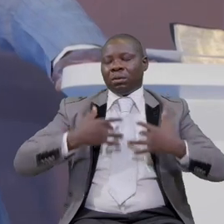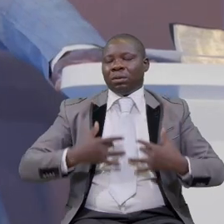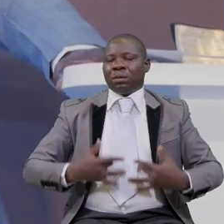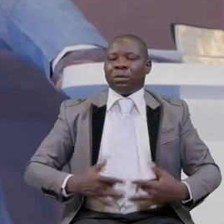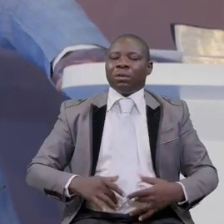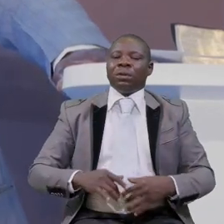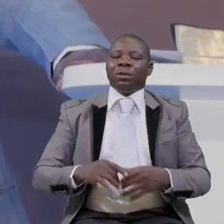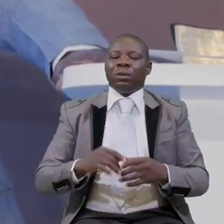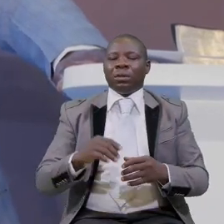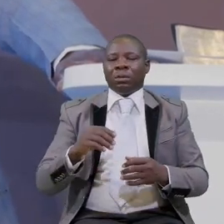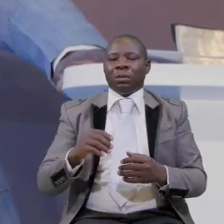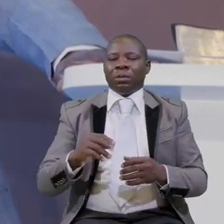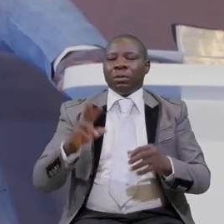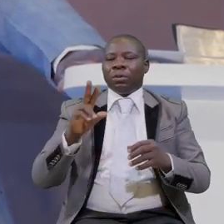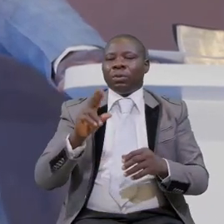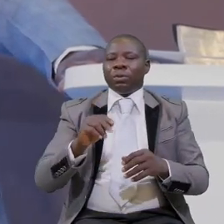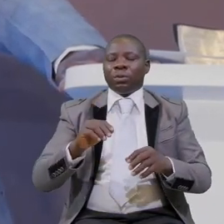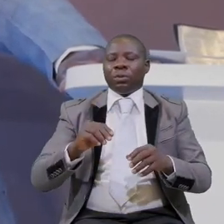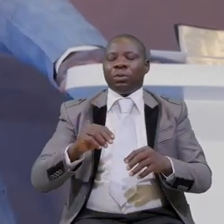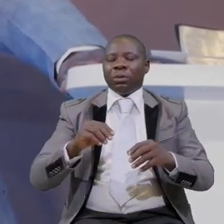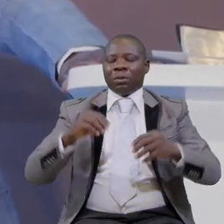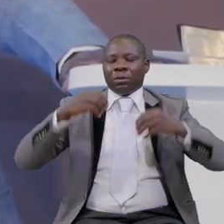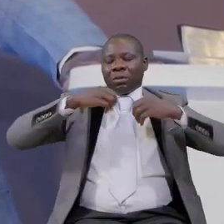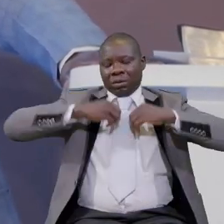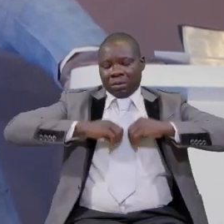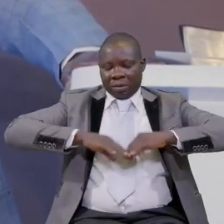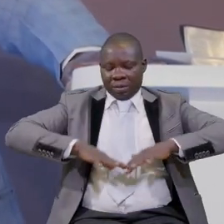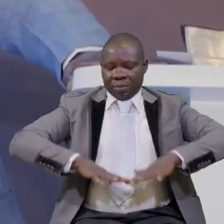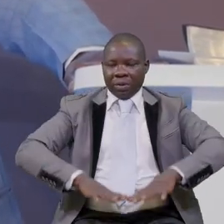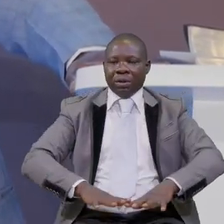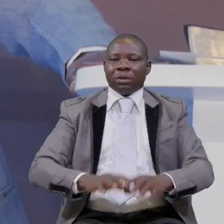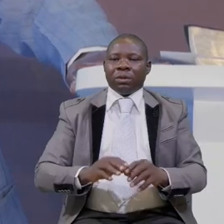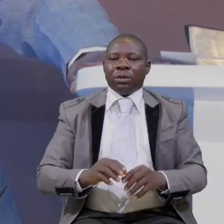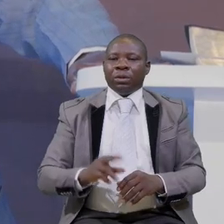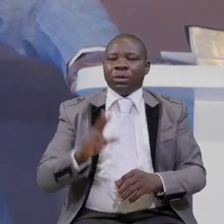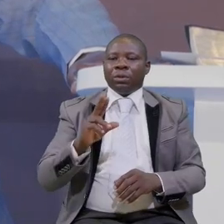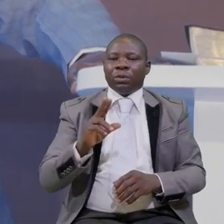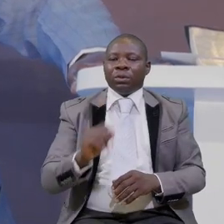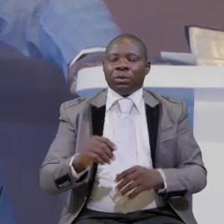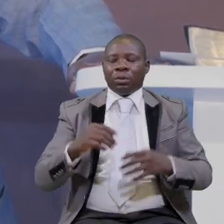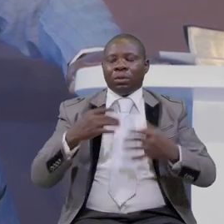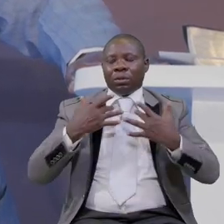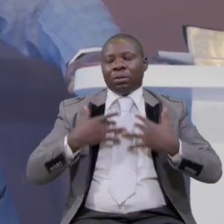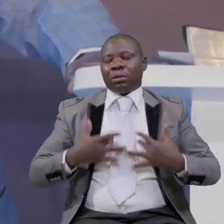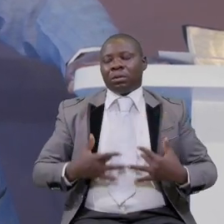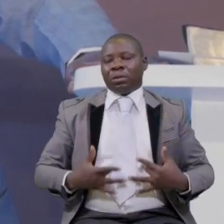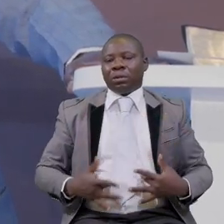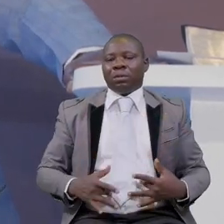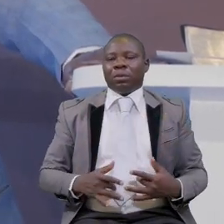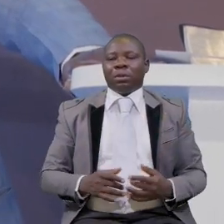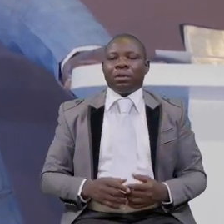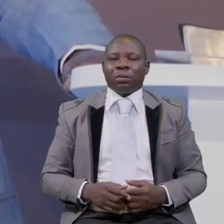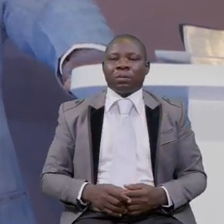On n'abandonne rien. On ne cède à rien. Pas de découragement.